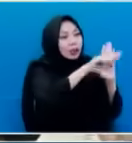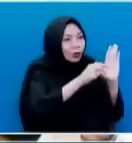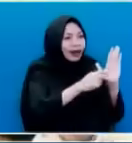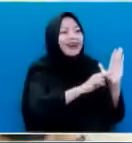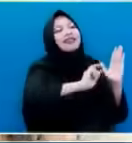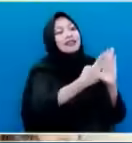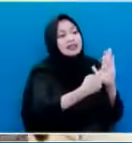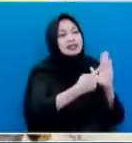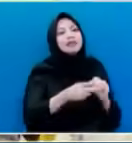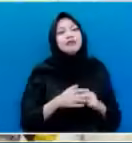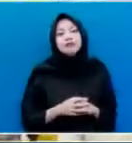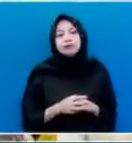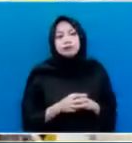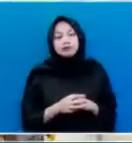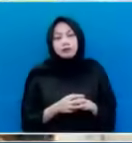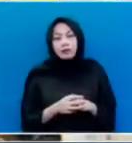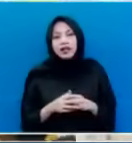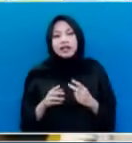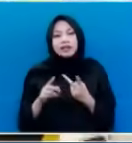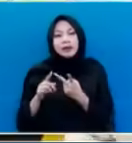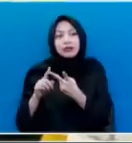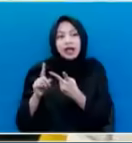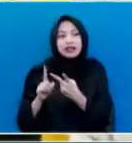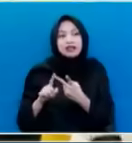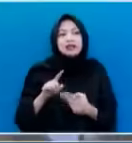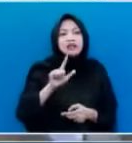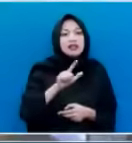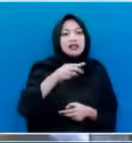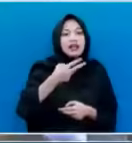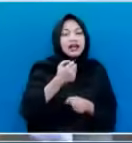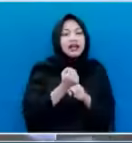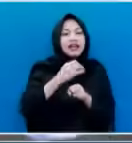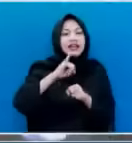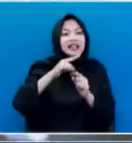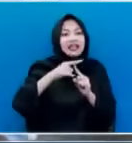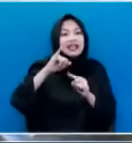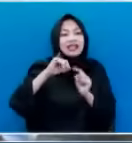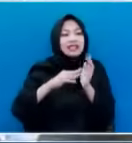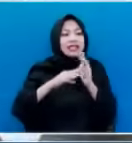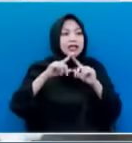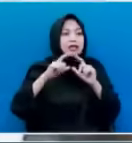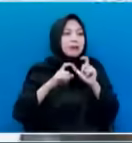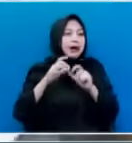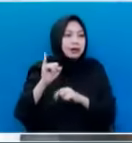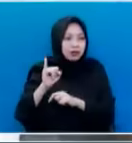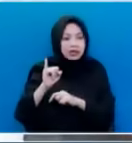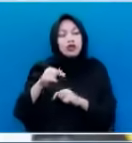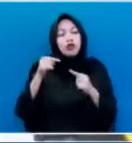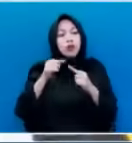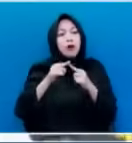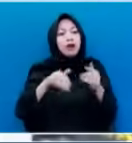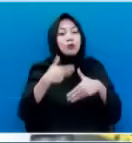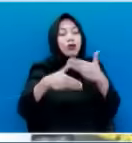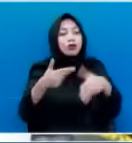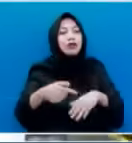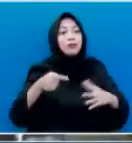legitimasi, memang menurut saya ini sudah menjadi suatu coreng dalam proses pemilu kita. Yang harus kita khawatirkan kalau